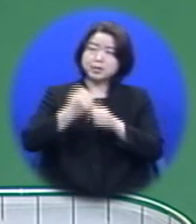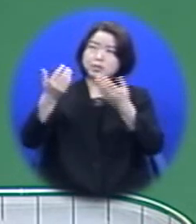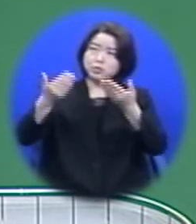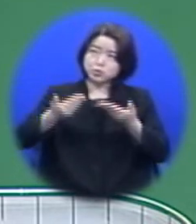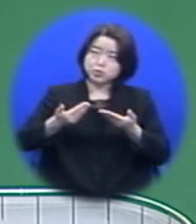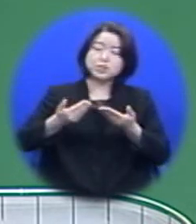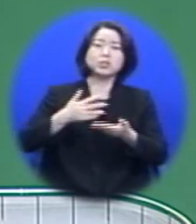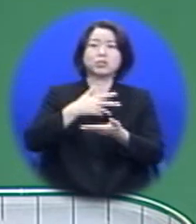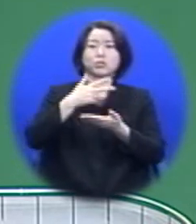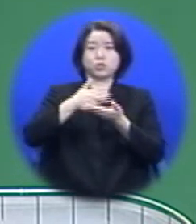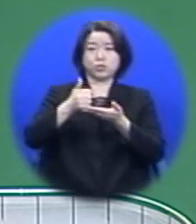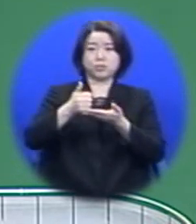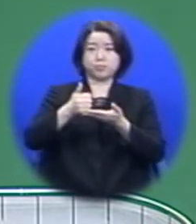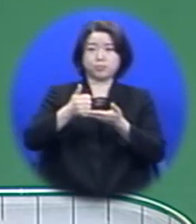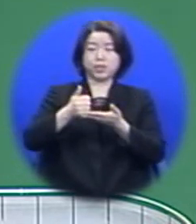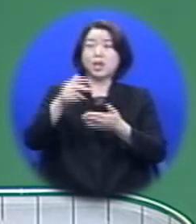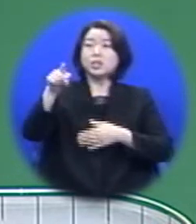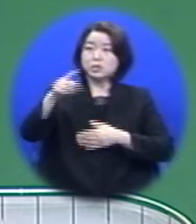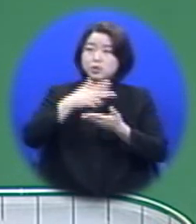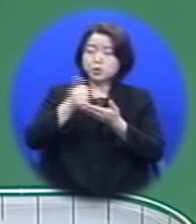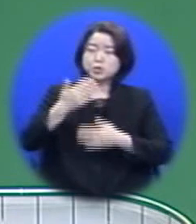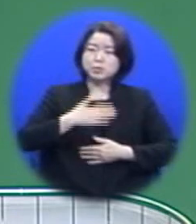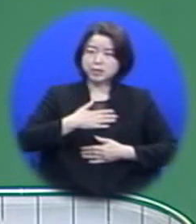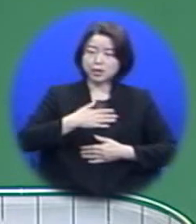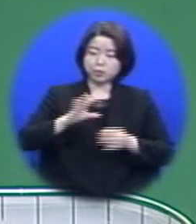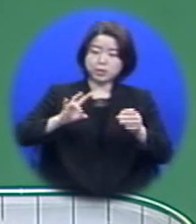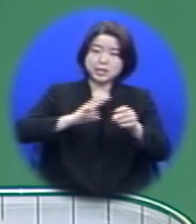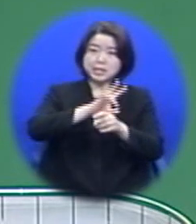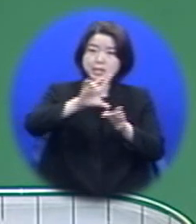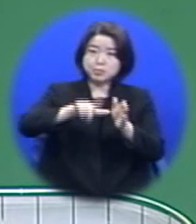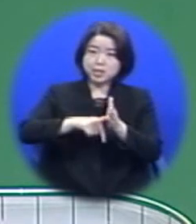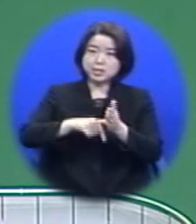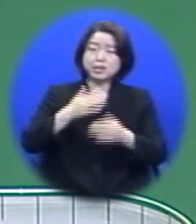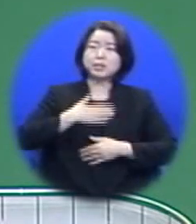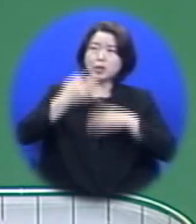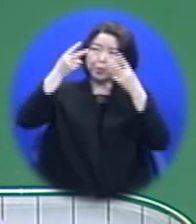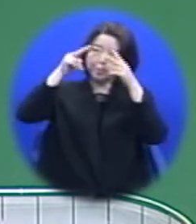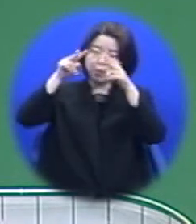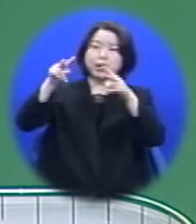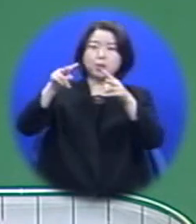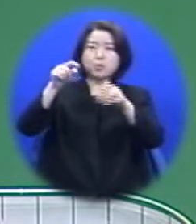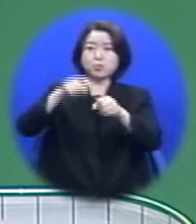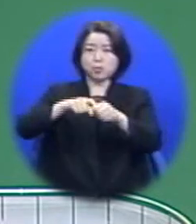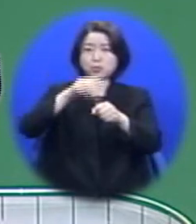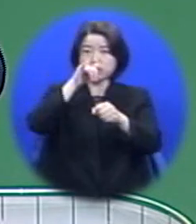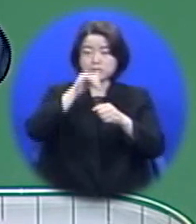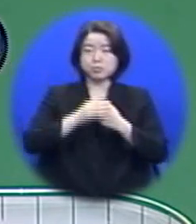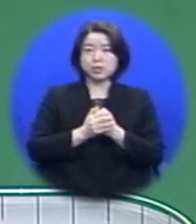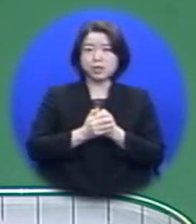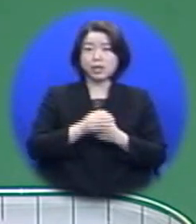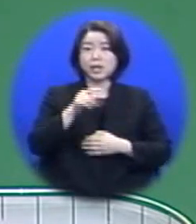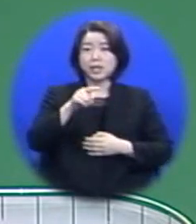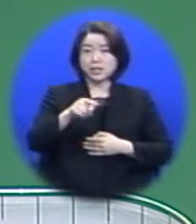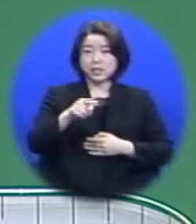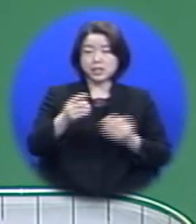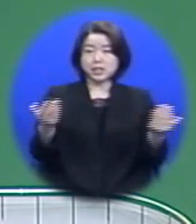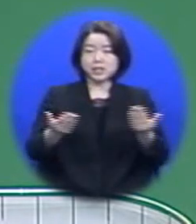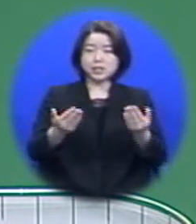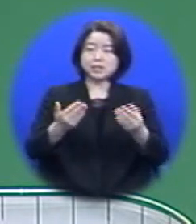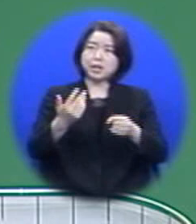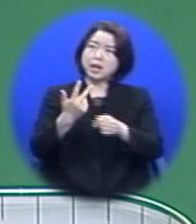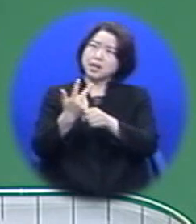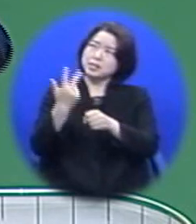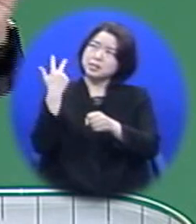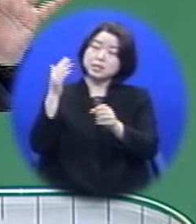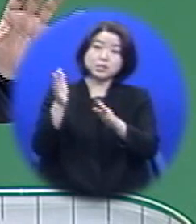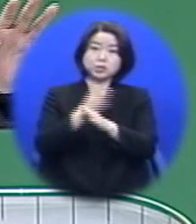주님 그 주님을 나도 24시간 바라보려는 겁니다이 일을 지난 한 7년 동안